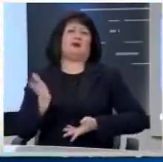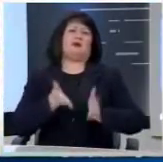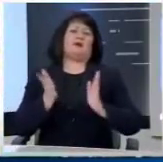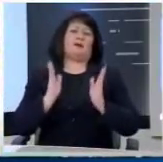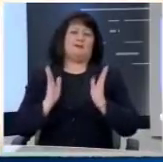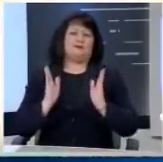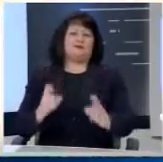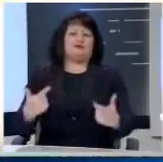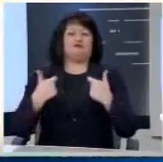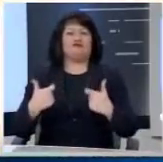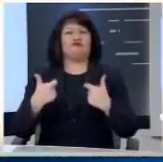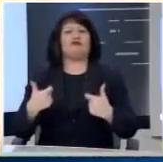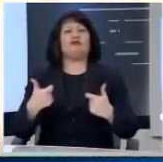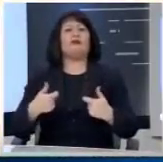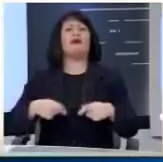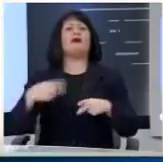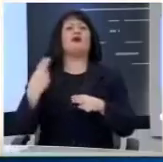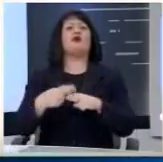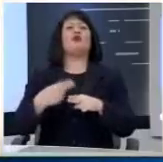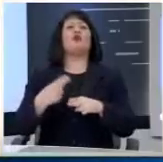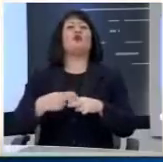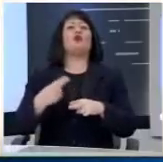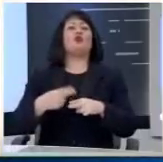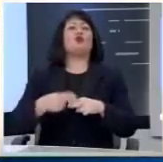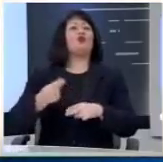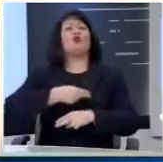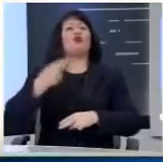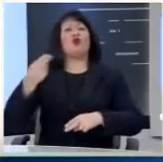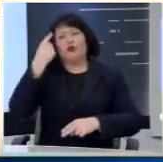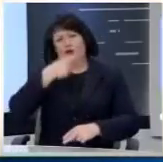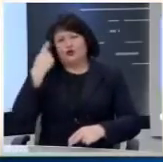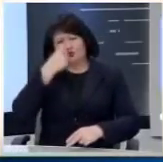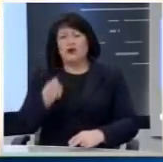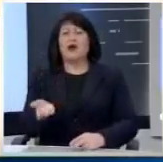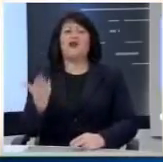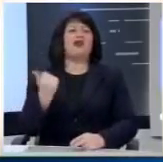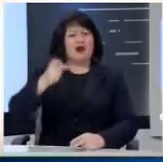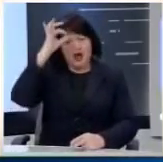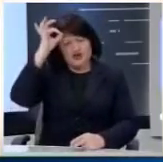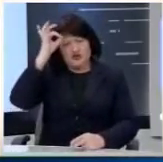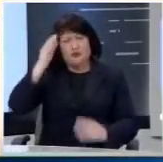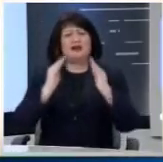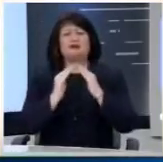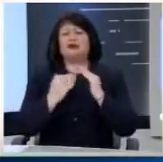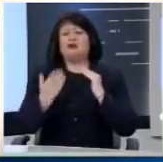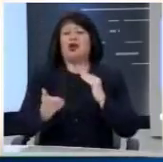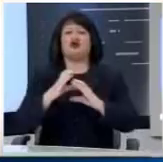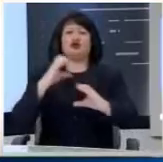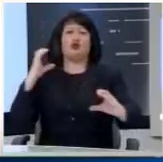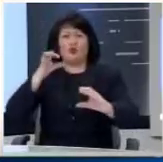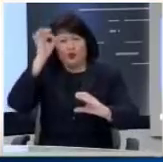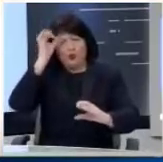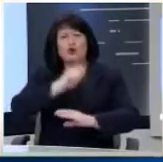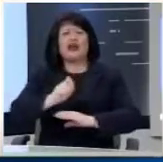που φυλάγανε VIP πρόσωπα για να πάνε στη γειτονιά. Εγώ λοιπόν κλούβα των ΜΑΤ δεν έχω, ούτε έξω από το σπίτι μου, ούτε έξω